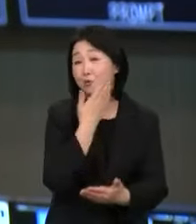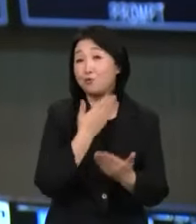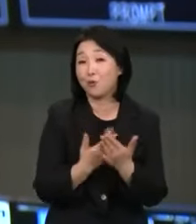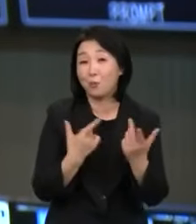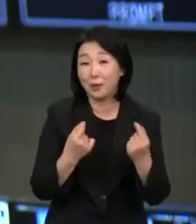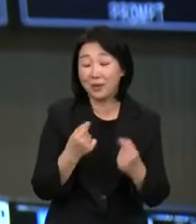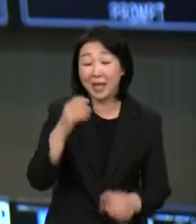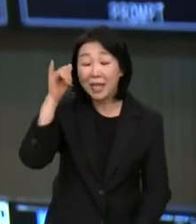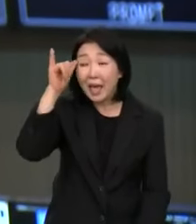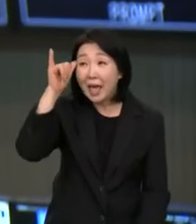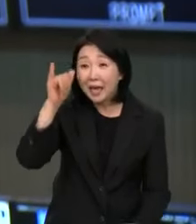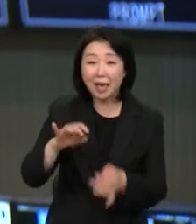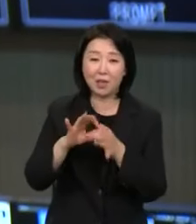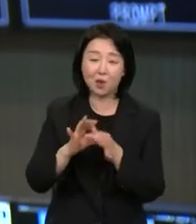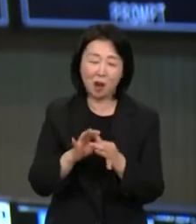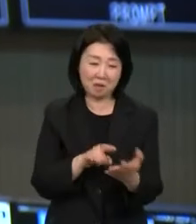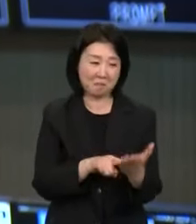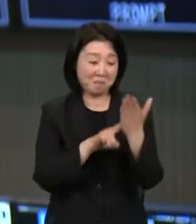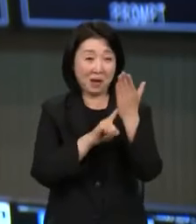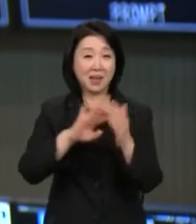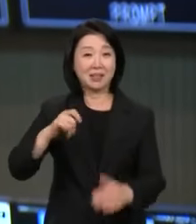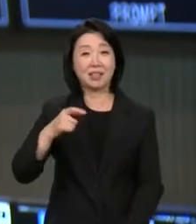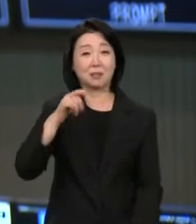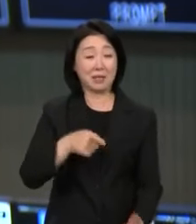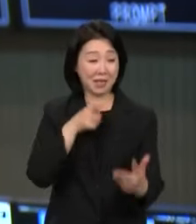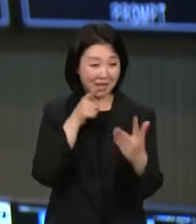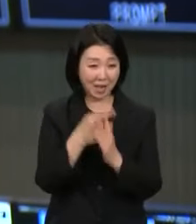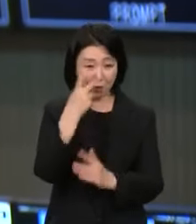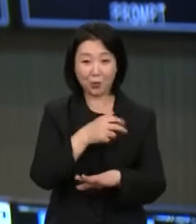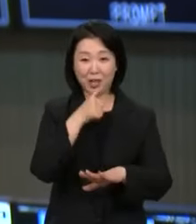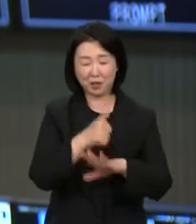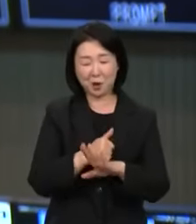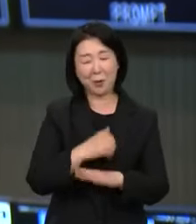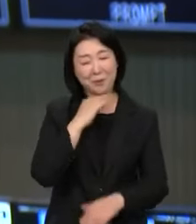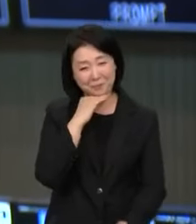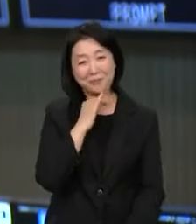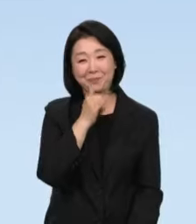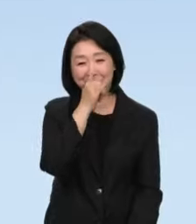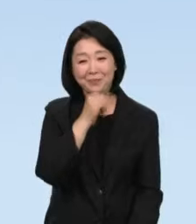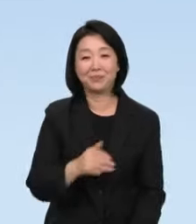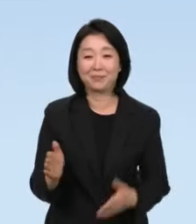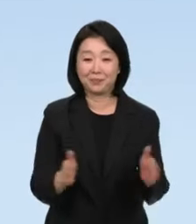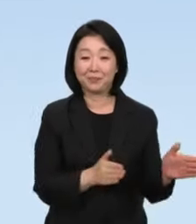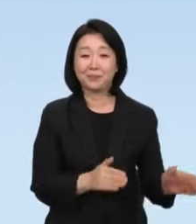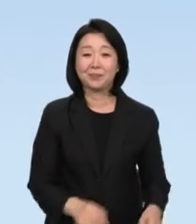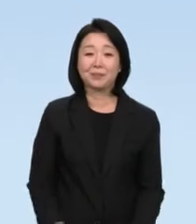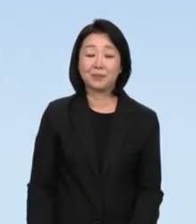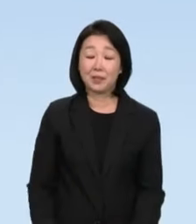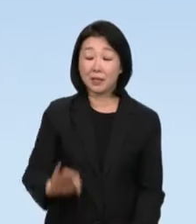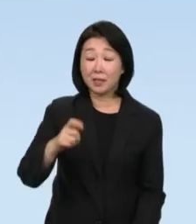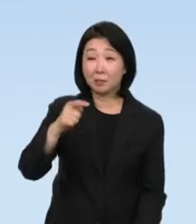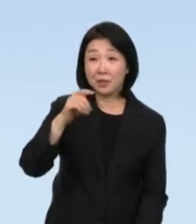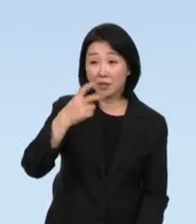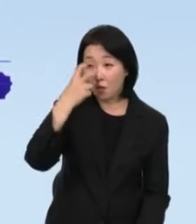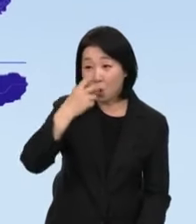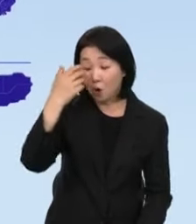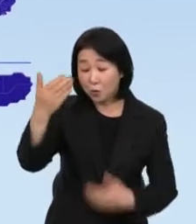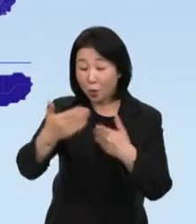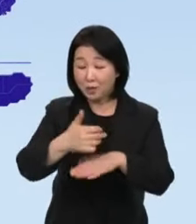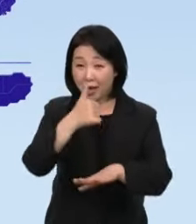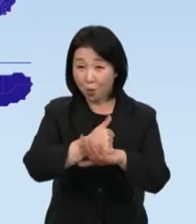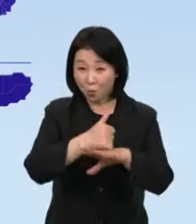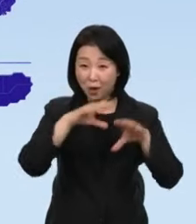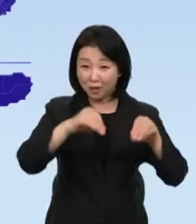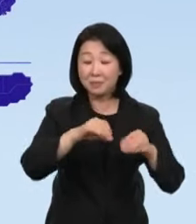AI 알고리즘을 토대로 도출해낸 JTBC 예측 조사 결과가 기다리고 있습니다. JTBC가 여론조사 공표 금지